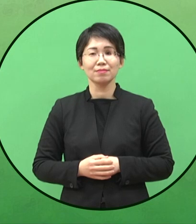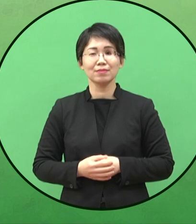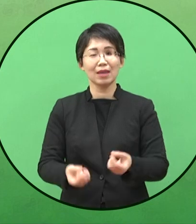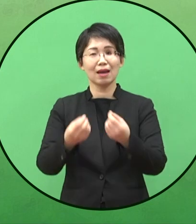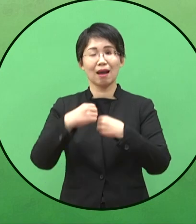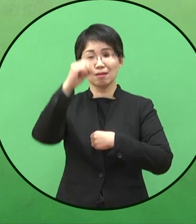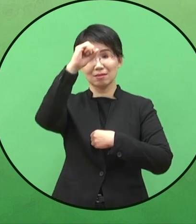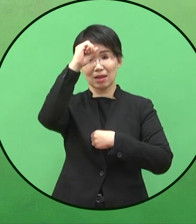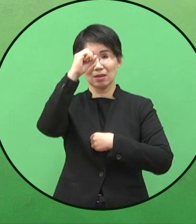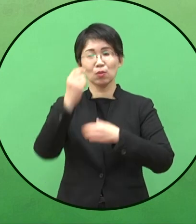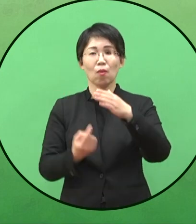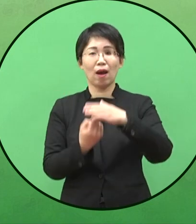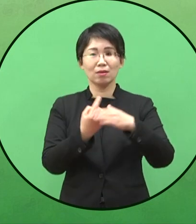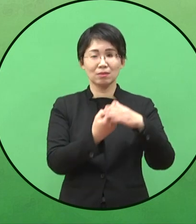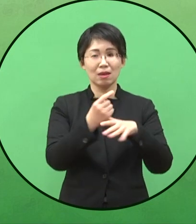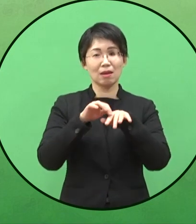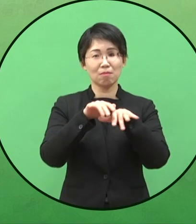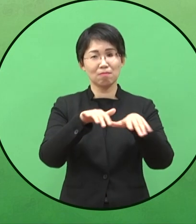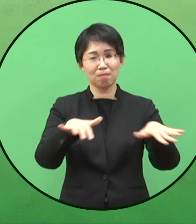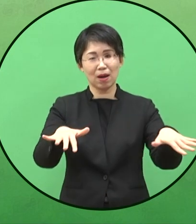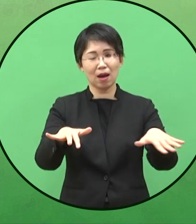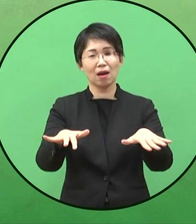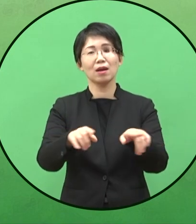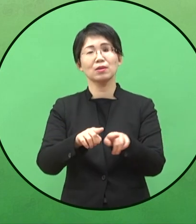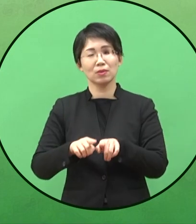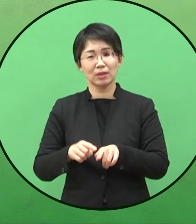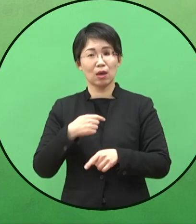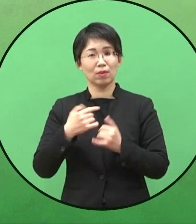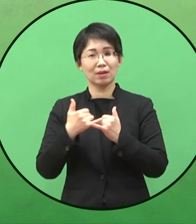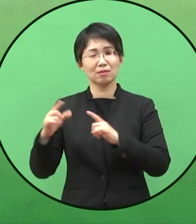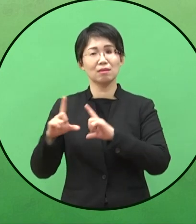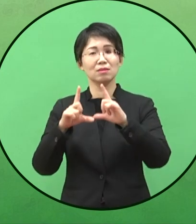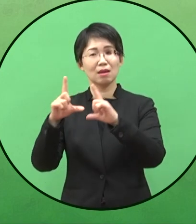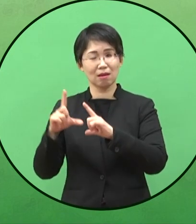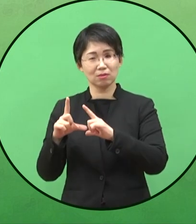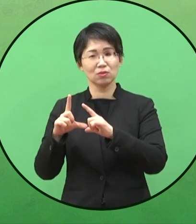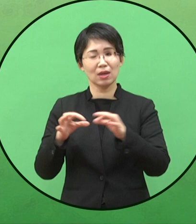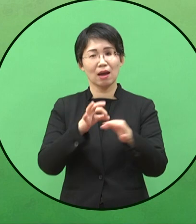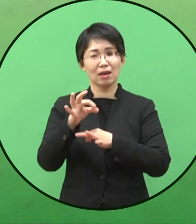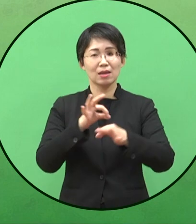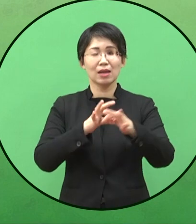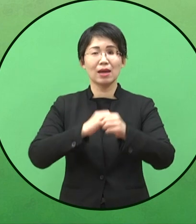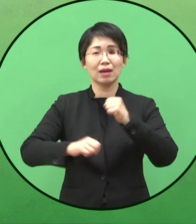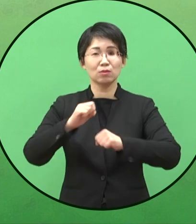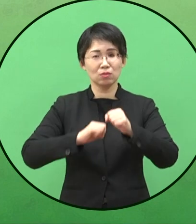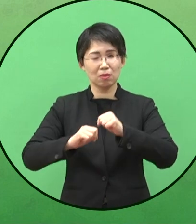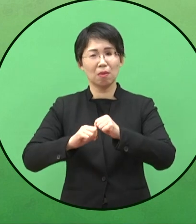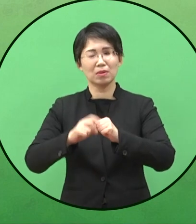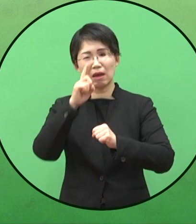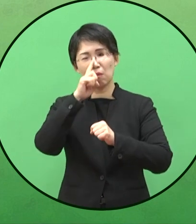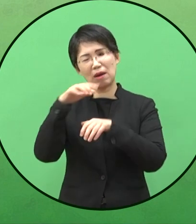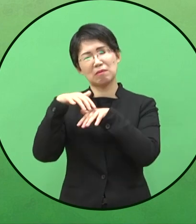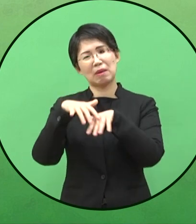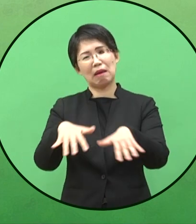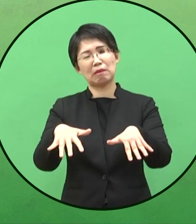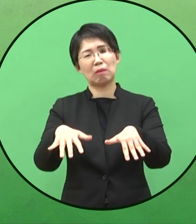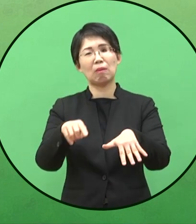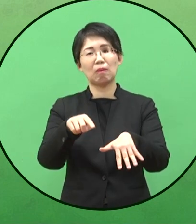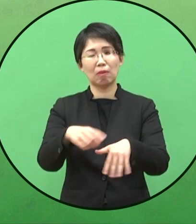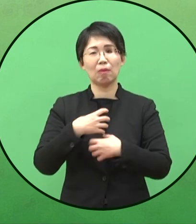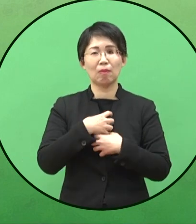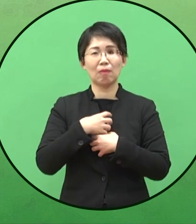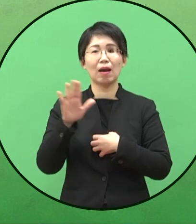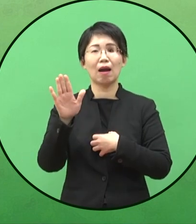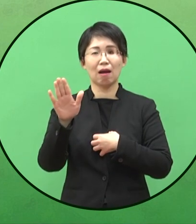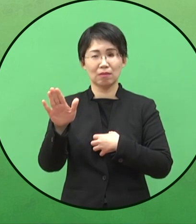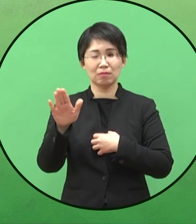感染症の発生や蔓延により、私たちの生活や経済活動に重大な影響を及ぼす恐れ